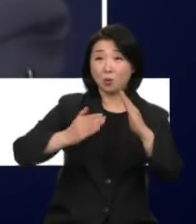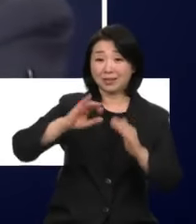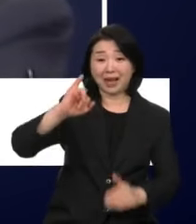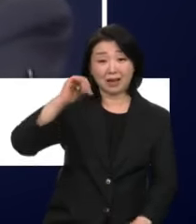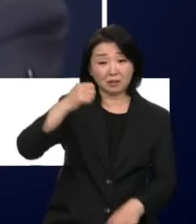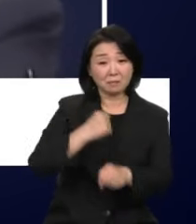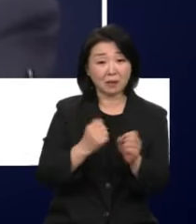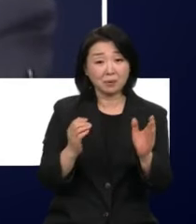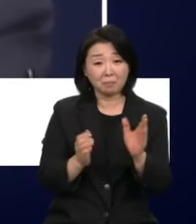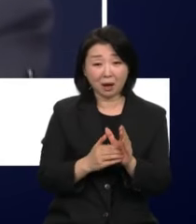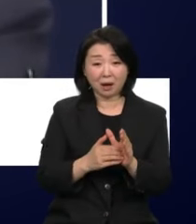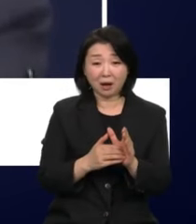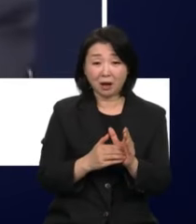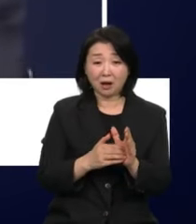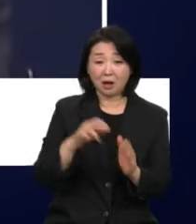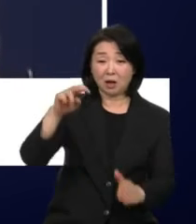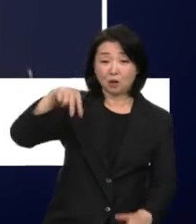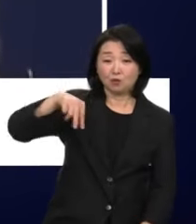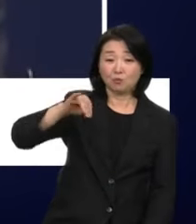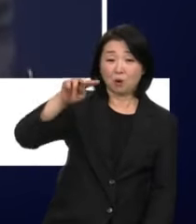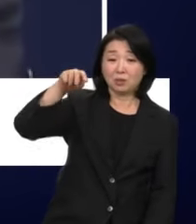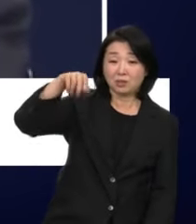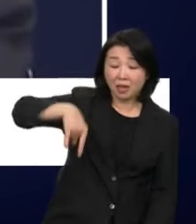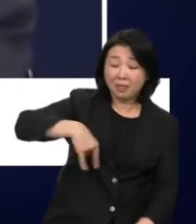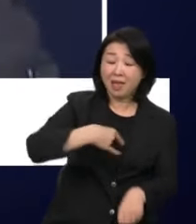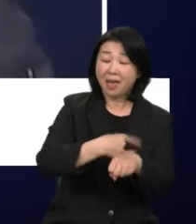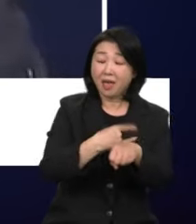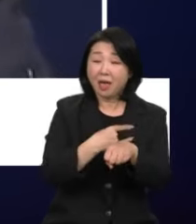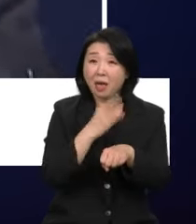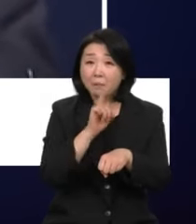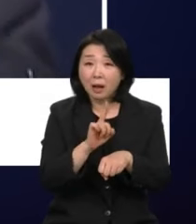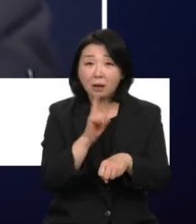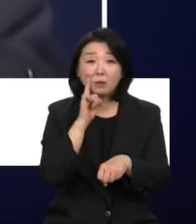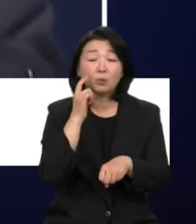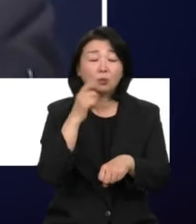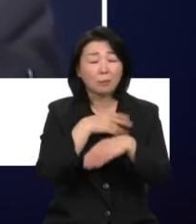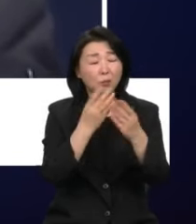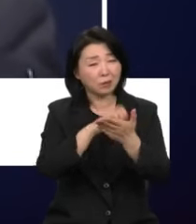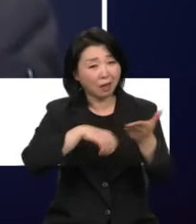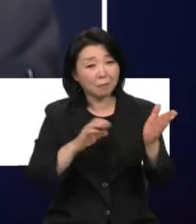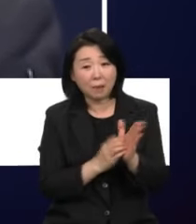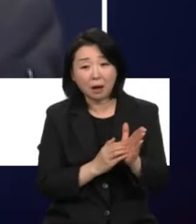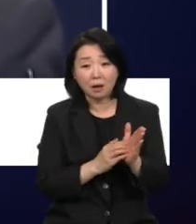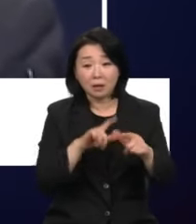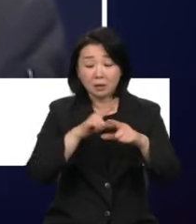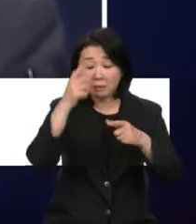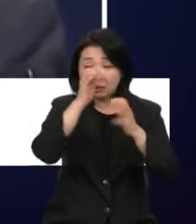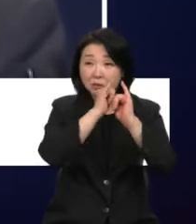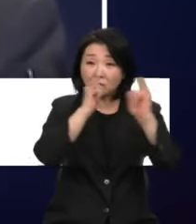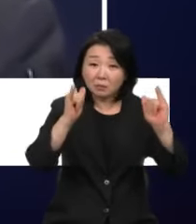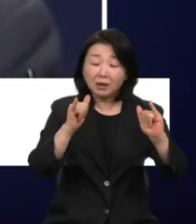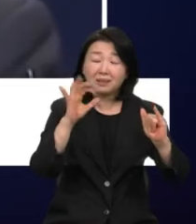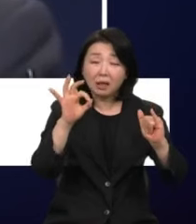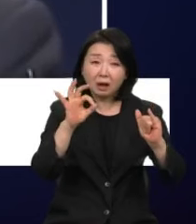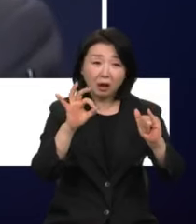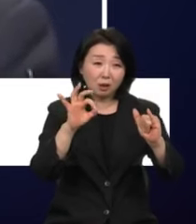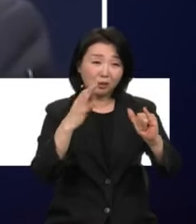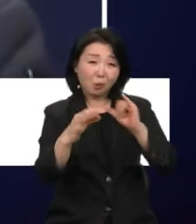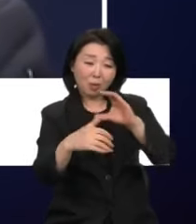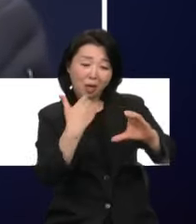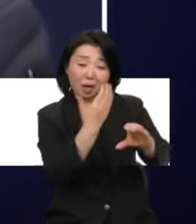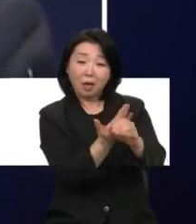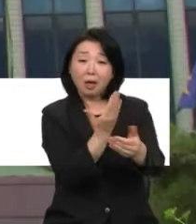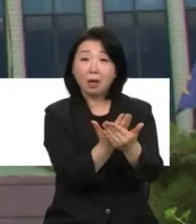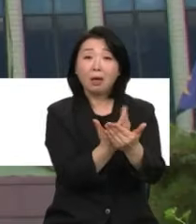됐는데 슈퍼챗으로 뭐 달지 그랬냐라는 농담을 한 것을 다 생략하고 일반 시청자분한테 내가 슈퍼챗을 유도한 것처럼